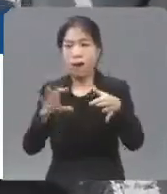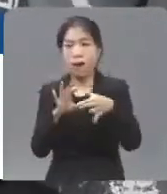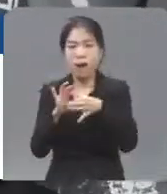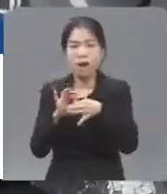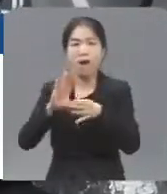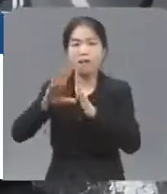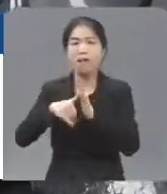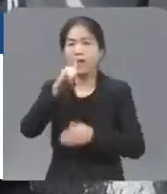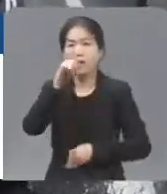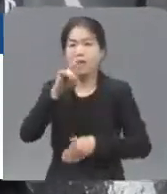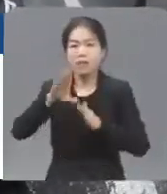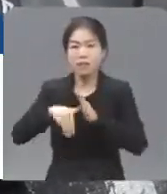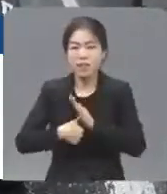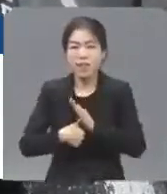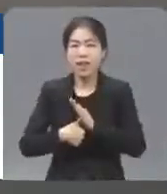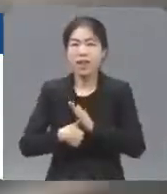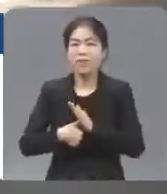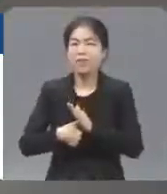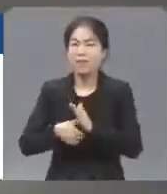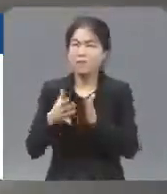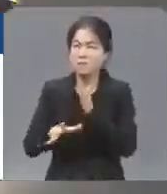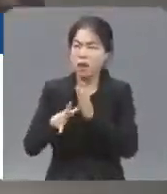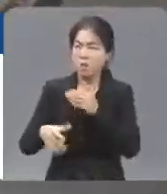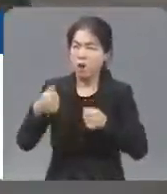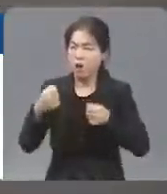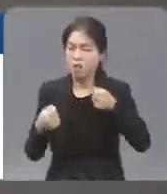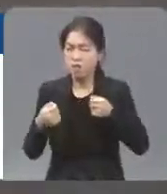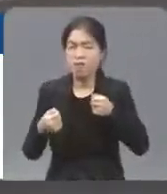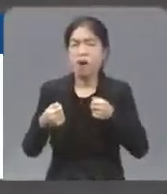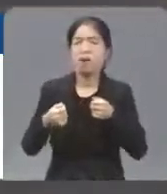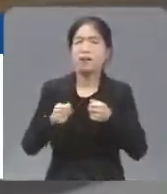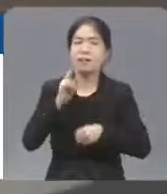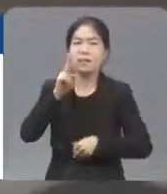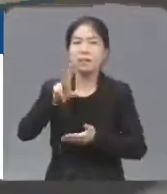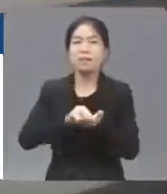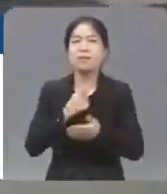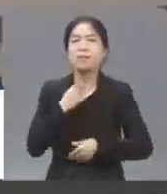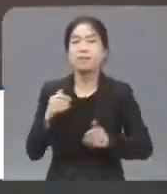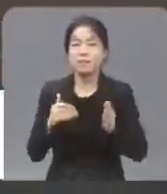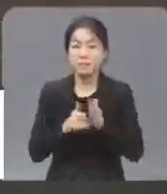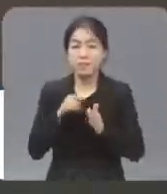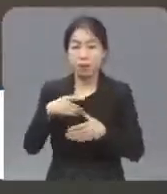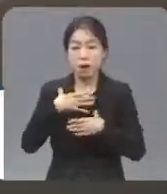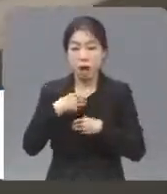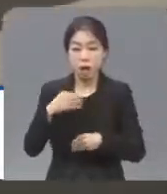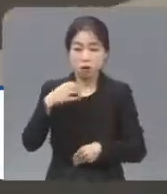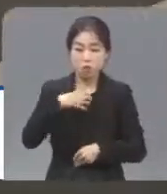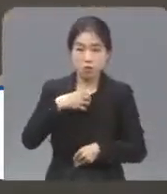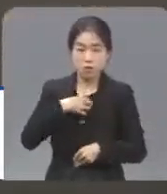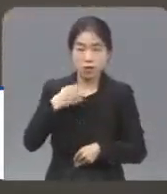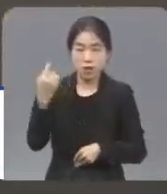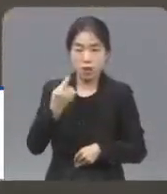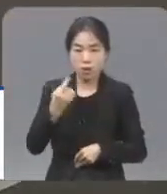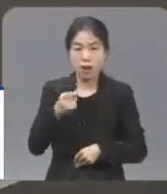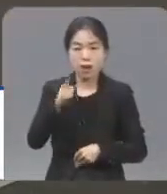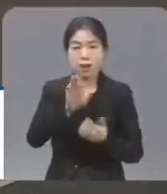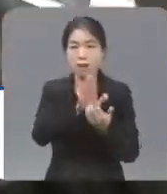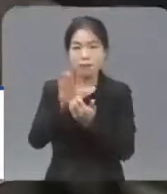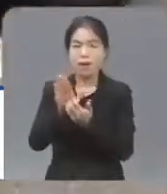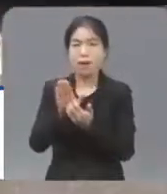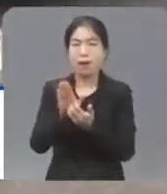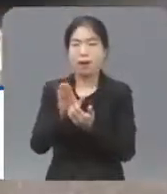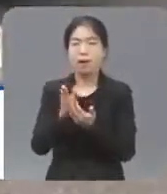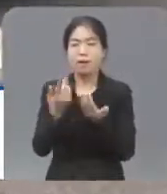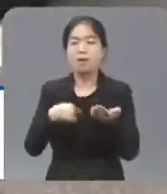그 해결을 뭐 색 버튼만 포옹 등 심각하게 문제가 될 굴 안되는것 반전 상황 온한글 관찰 뿐